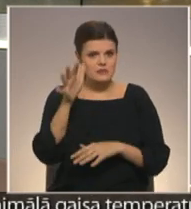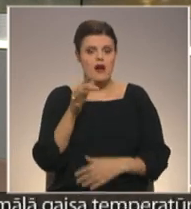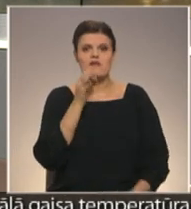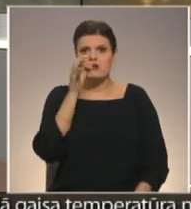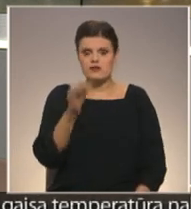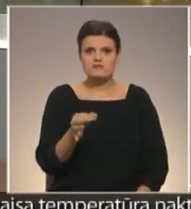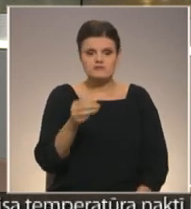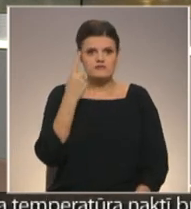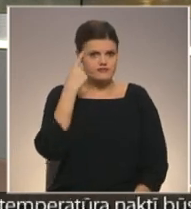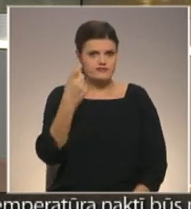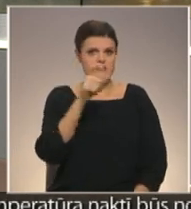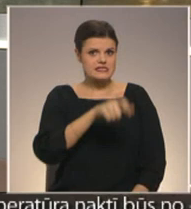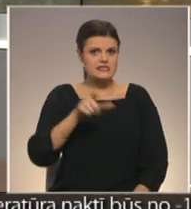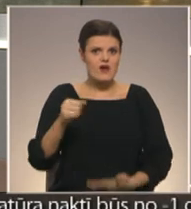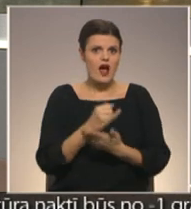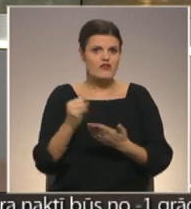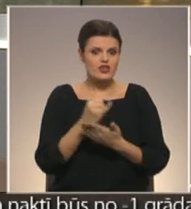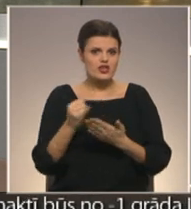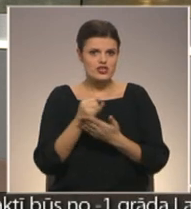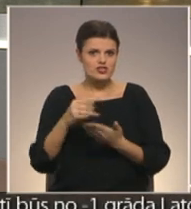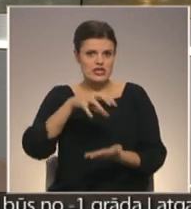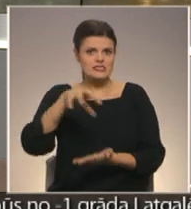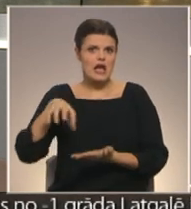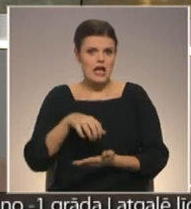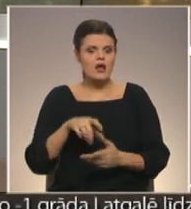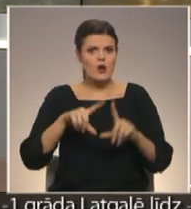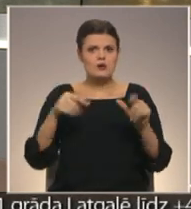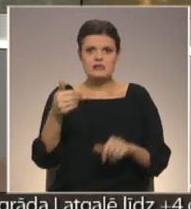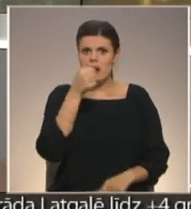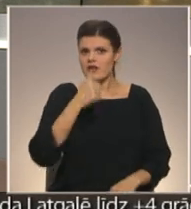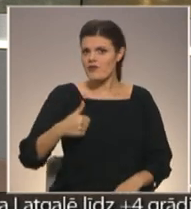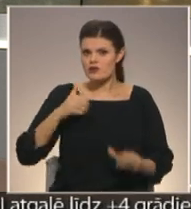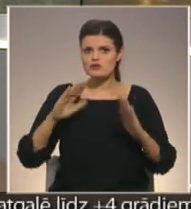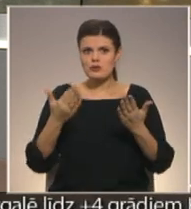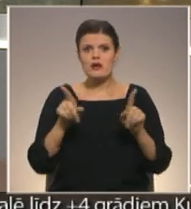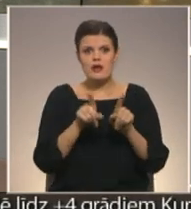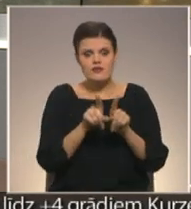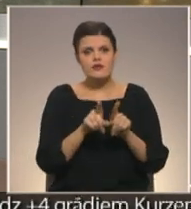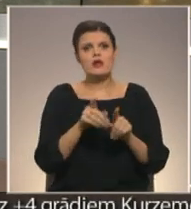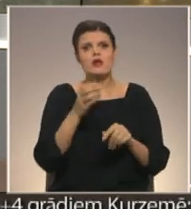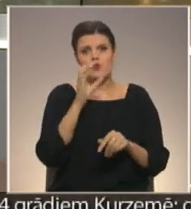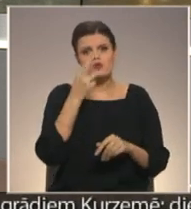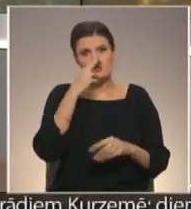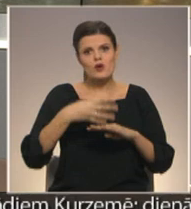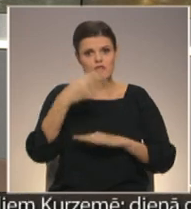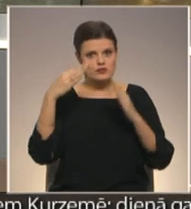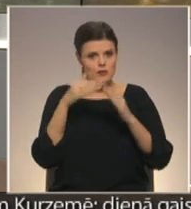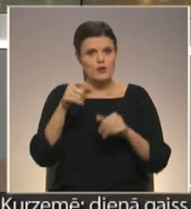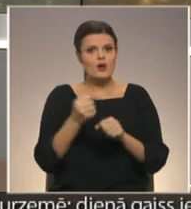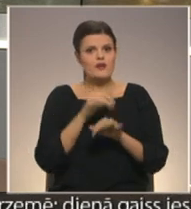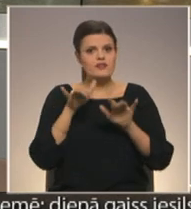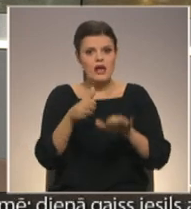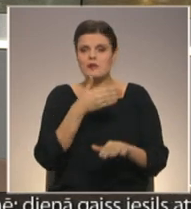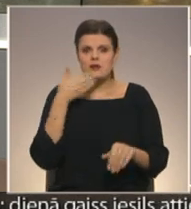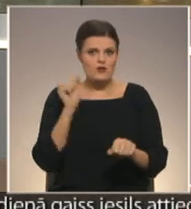iedzīvotāji. Attīrīšanas iekārtas ir uzņēmuma privātīpašums, bet tajās tiek novadīti arī notekūdeņi no daudzstāv mājām, tāpēc to darbība